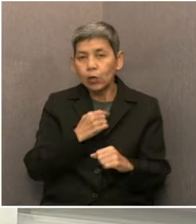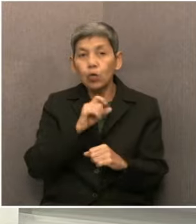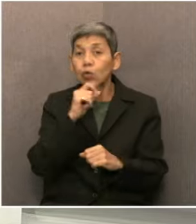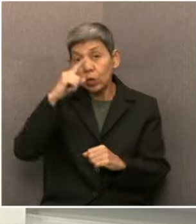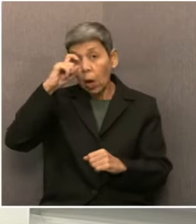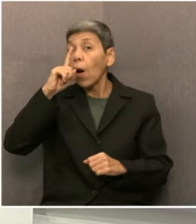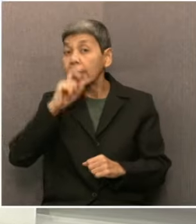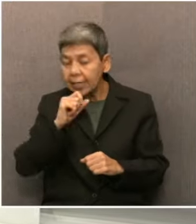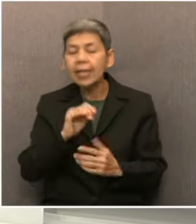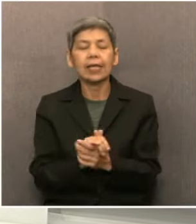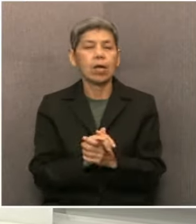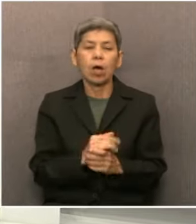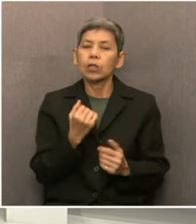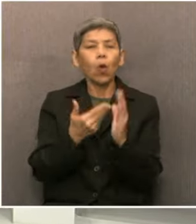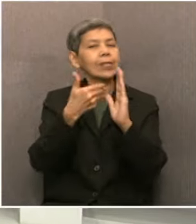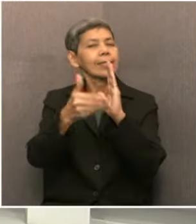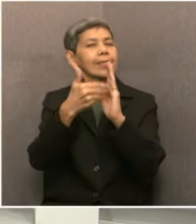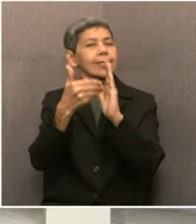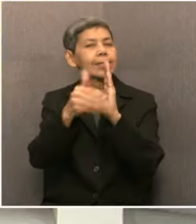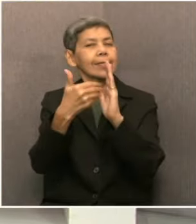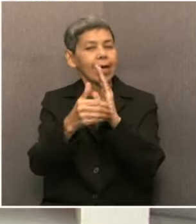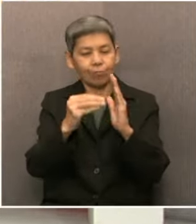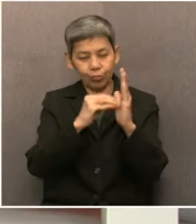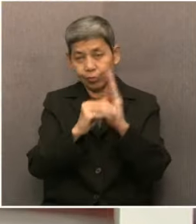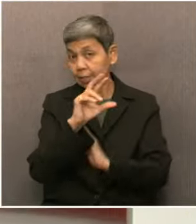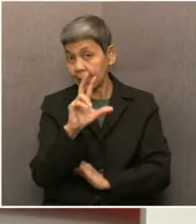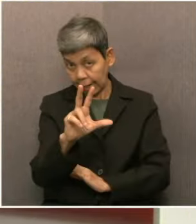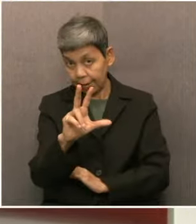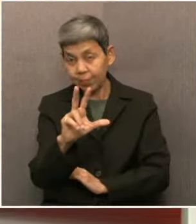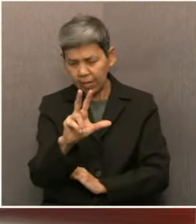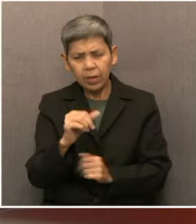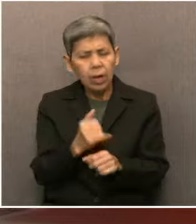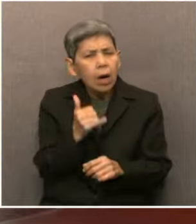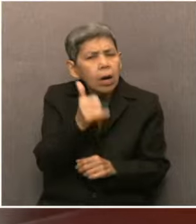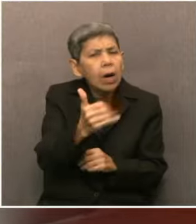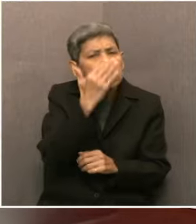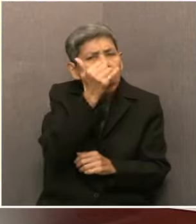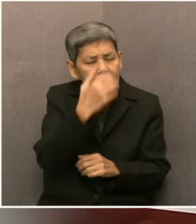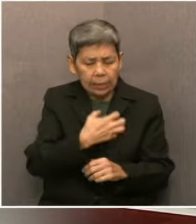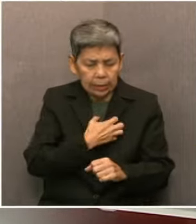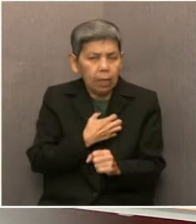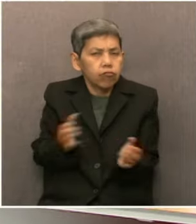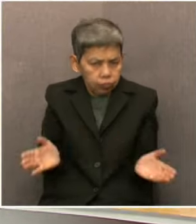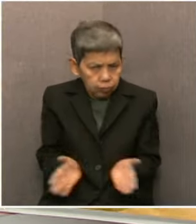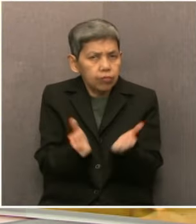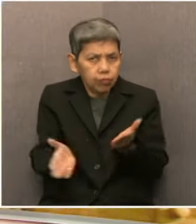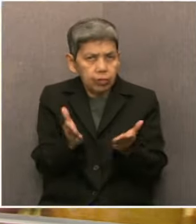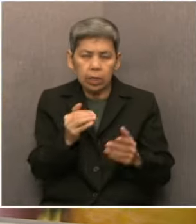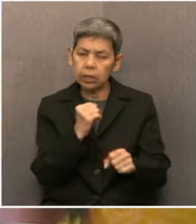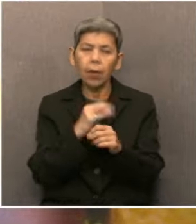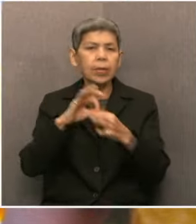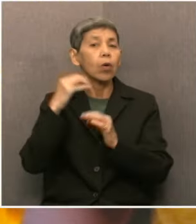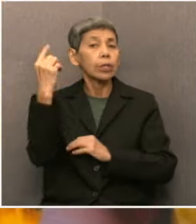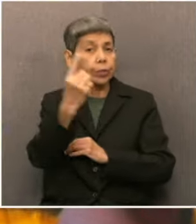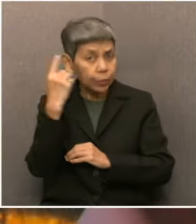มนตรีจะลงพื้นที่นะคะทางอีสานเหนือ 3จังหวัดด้วยกันนะคะการลงพื้นที่ครั้งนี้ก็เพื่อเป็นการผลักดันค่ะเรื่องของการท่อง